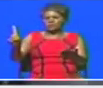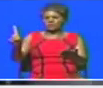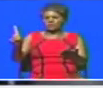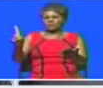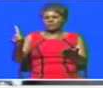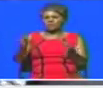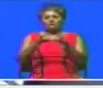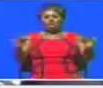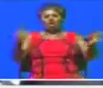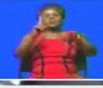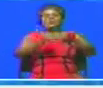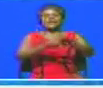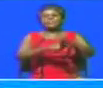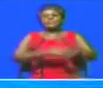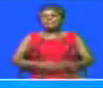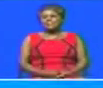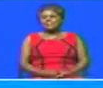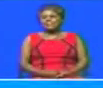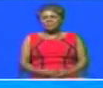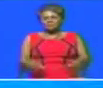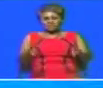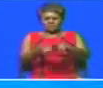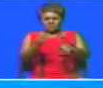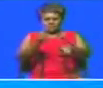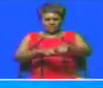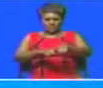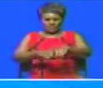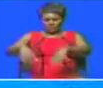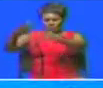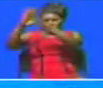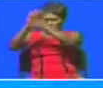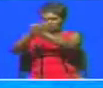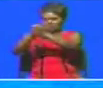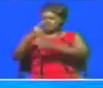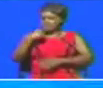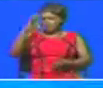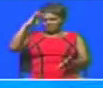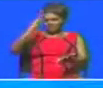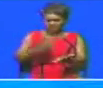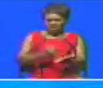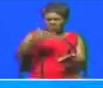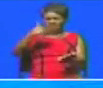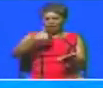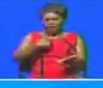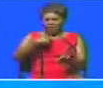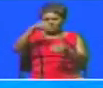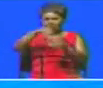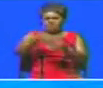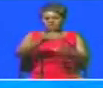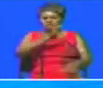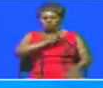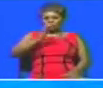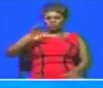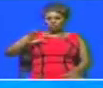It'll take a very long time. Wakati huo huo, chama cha Jubilee kimeeleza kuwa na imani na usimamizi wa uchaguzi ndani ya